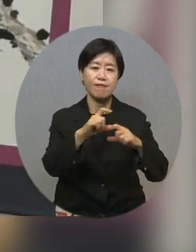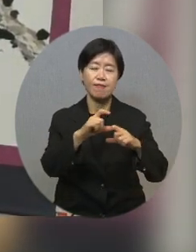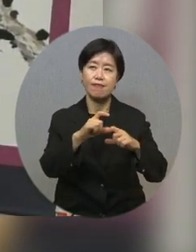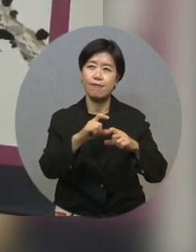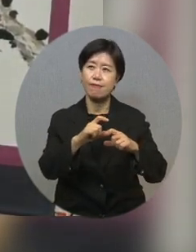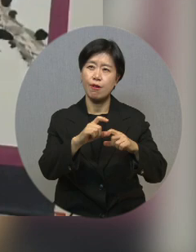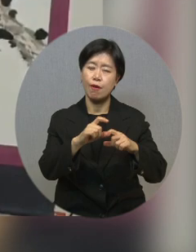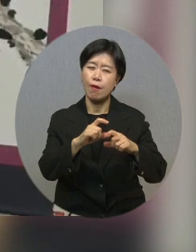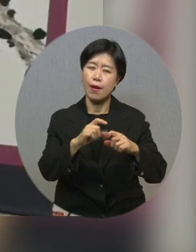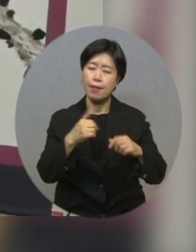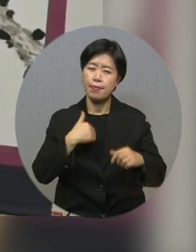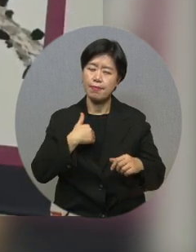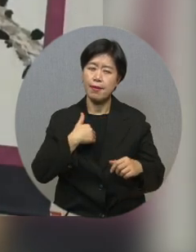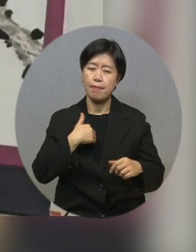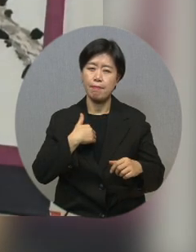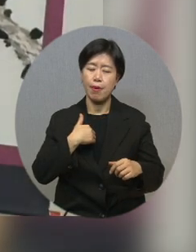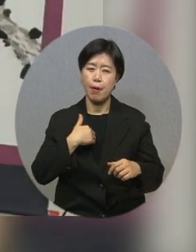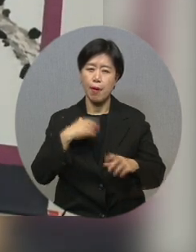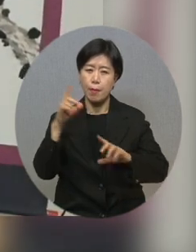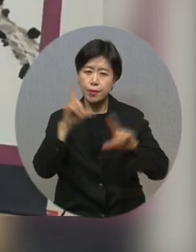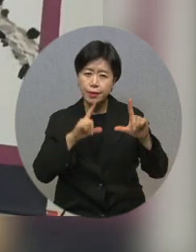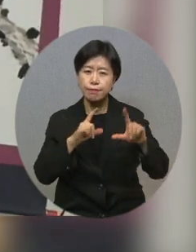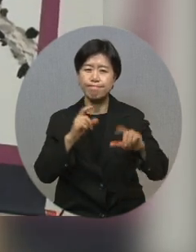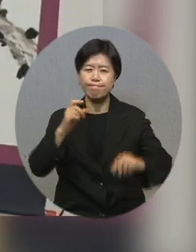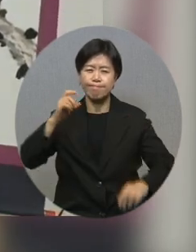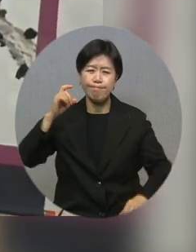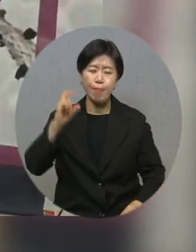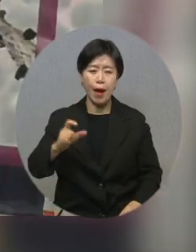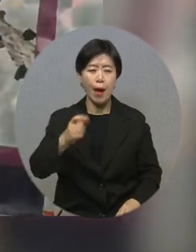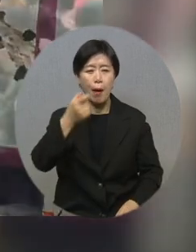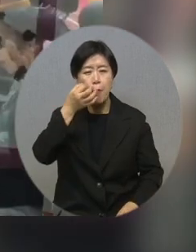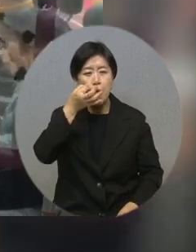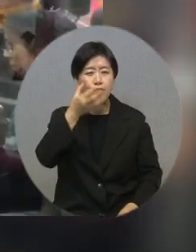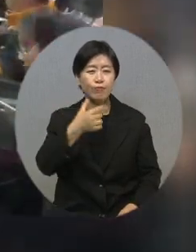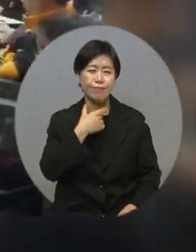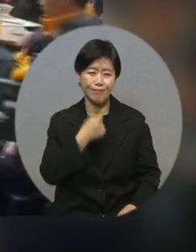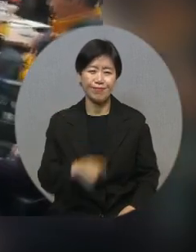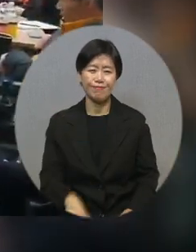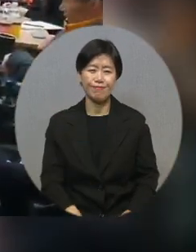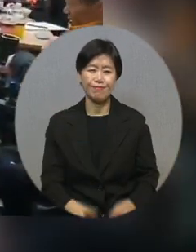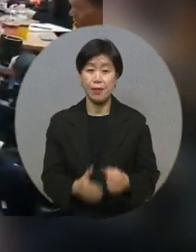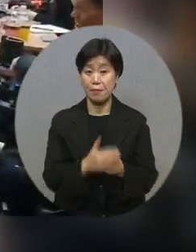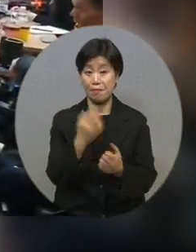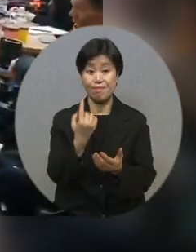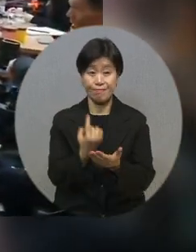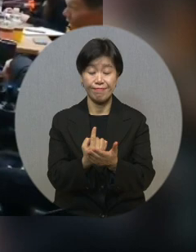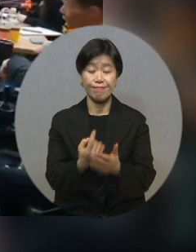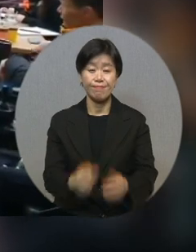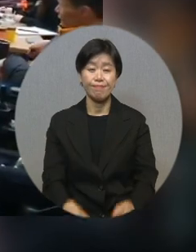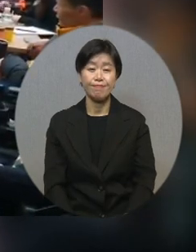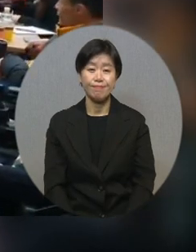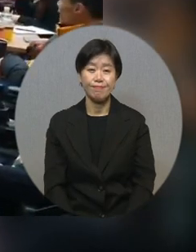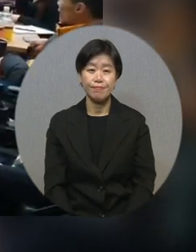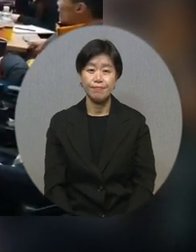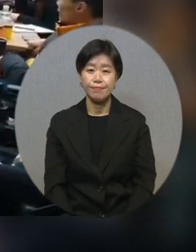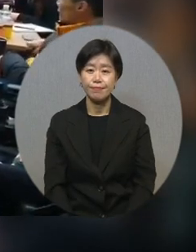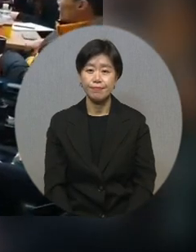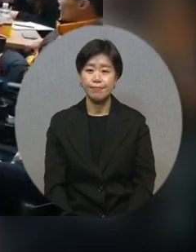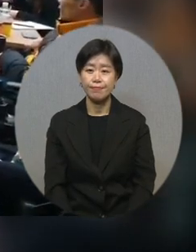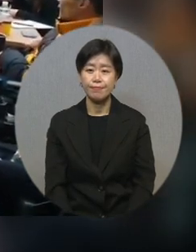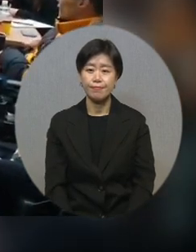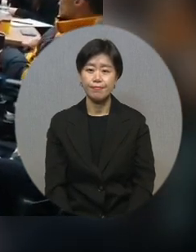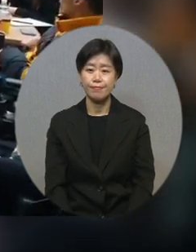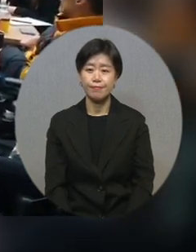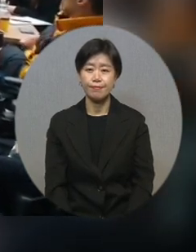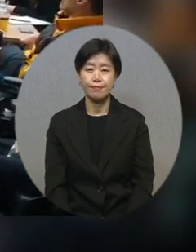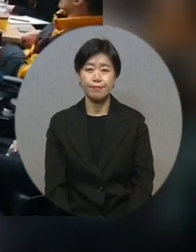이미지를 키워주고자 이렇게 네. 이 경기에 12번 경기를